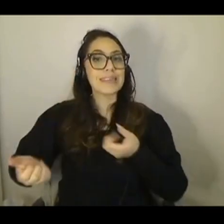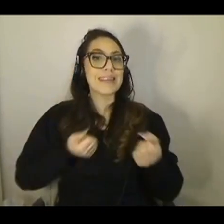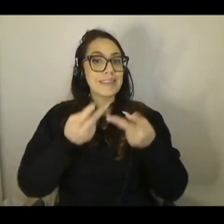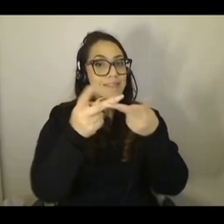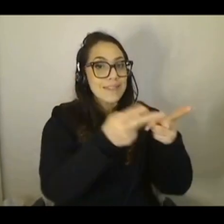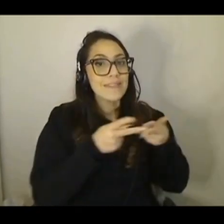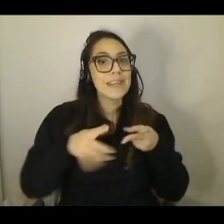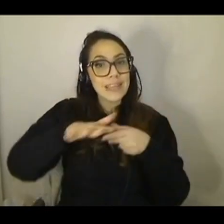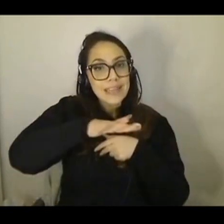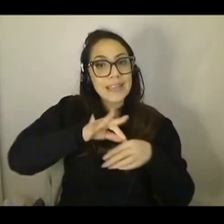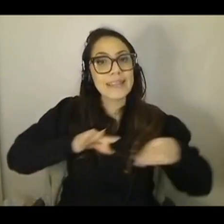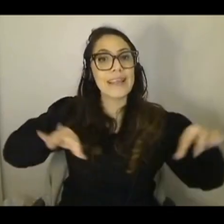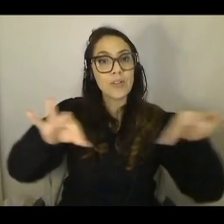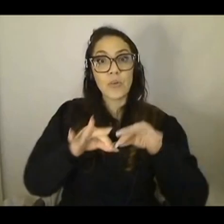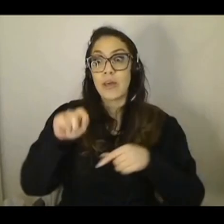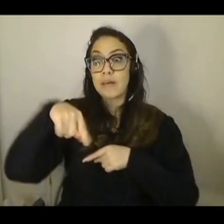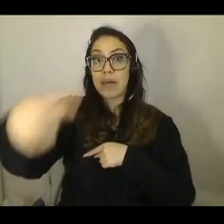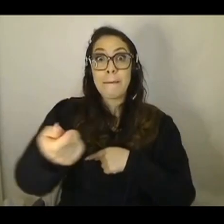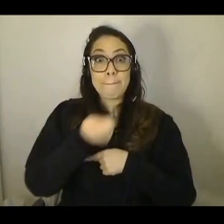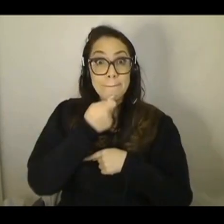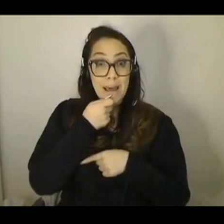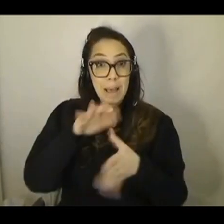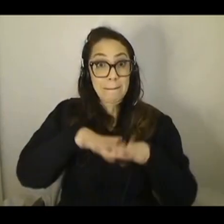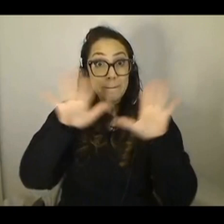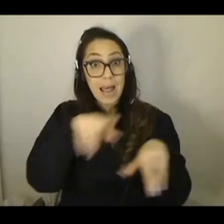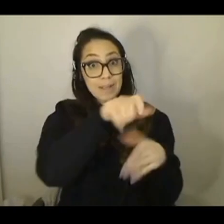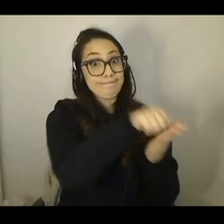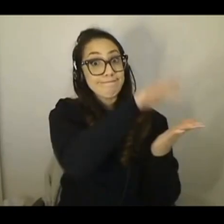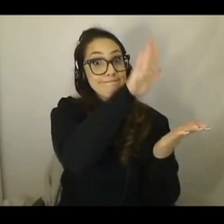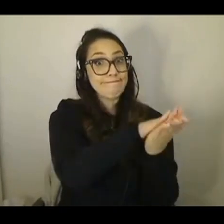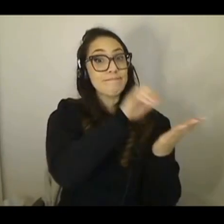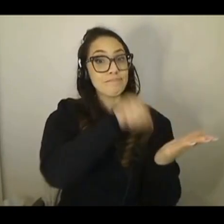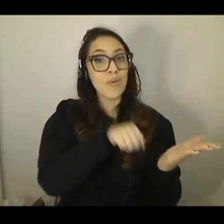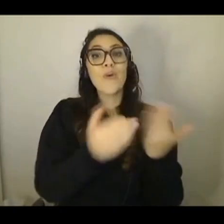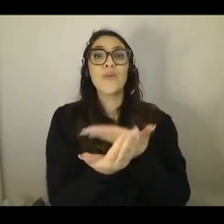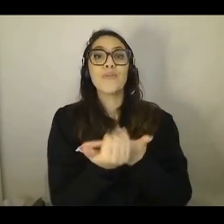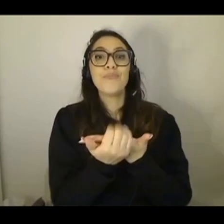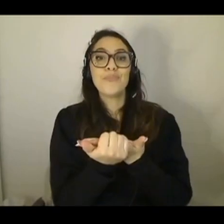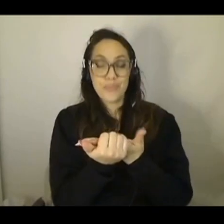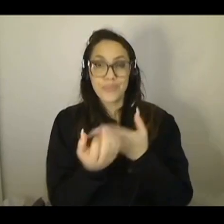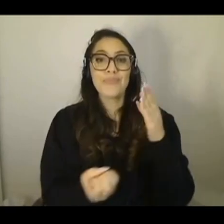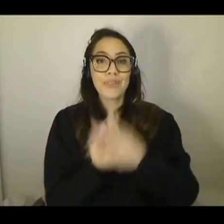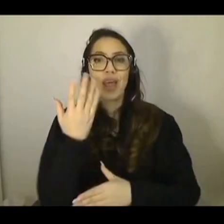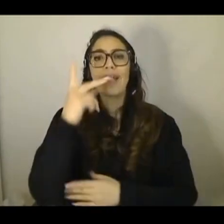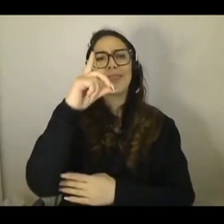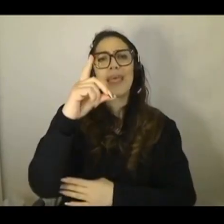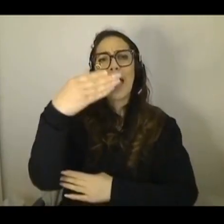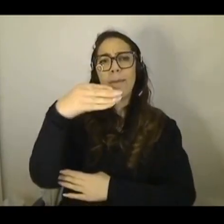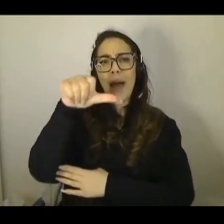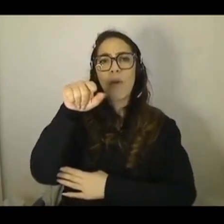On en a beaucoup là au mois de mars et vous pouvez vous inscrire à la newsletter de la DMA, donc c'est dma.sg